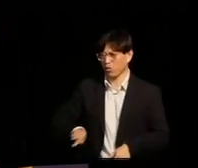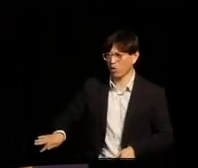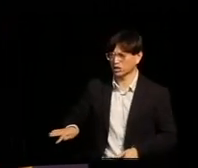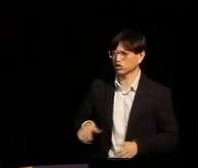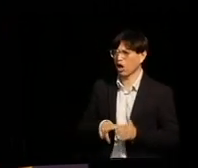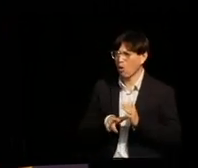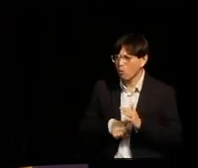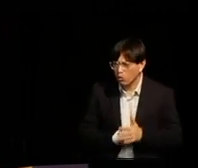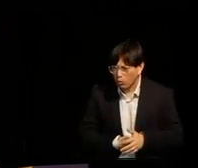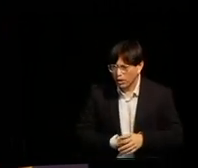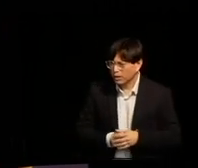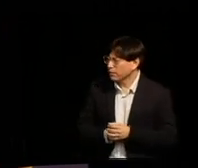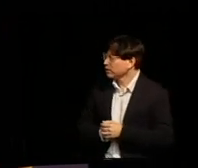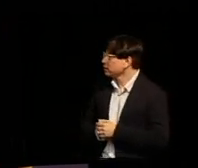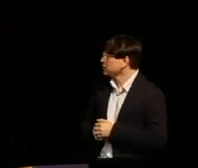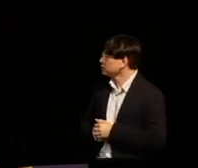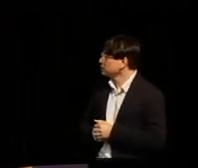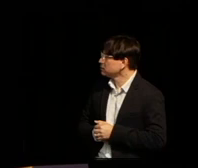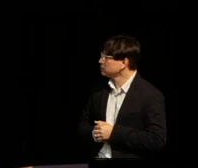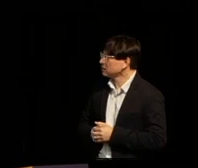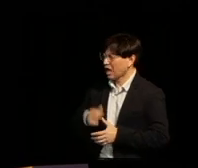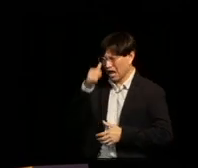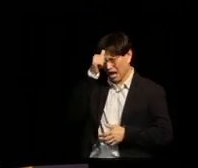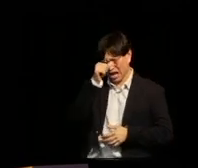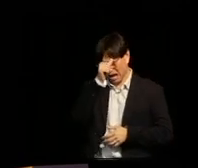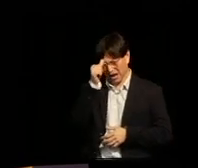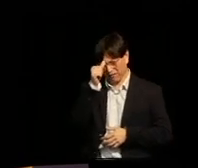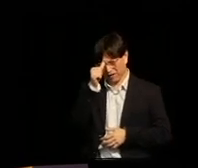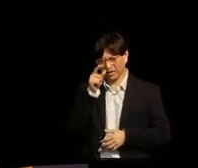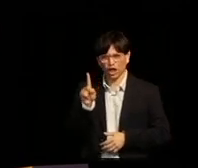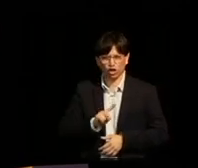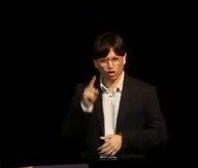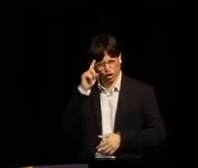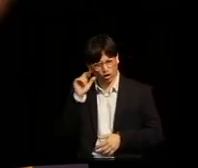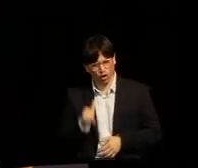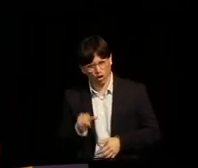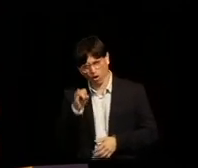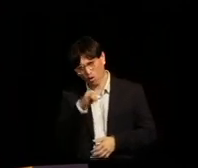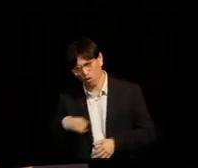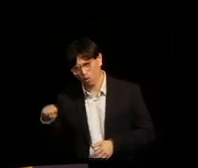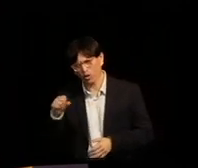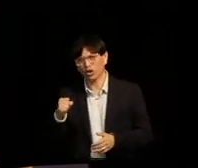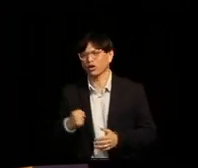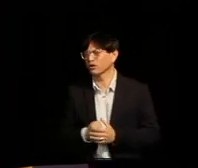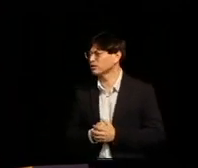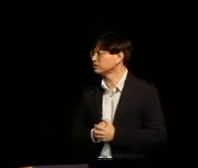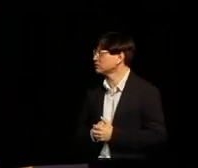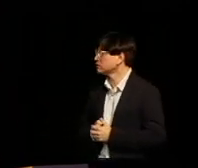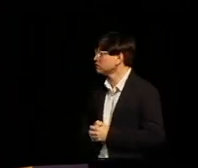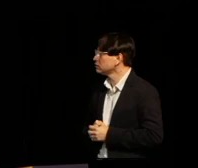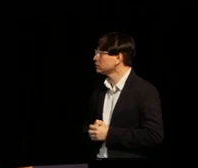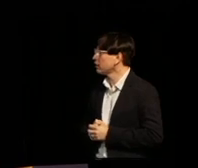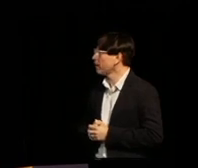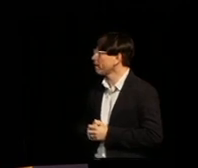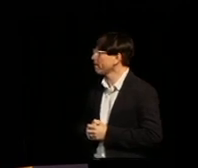oggettivamente è un pregiudizio No invece la Fede non è la capacità intellettiva non è l'unico non è il principale accesso alla Fede